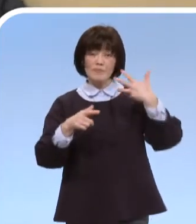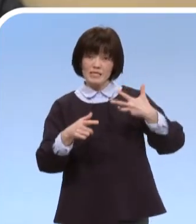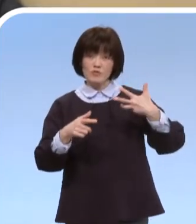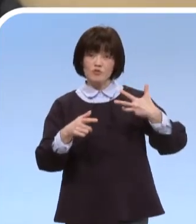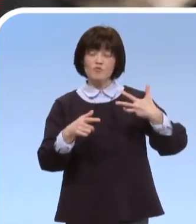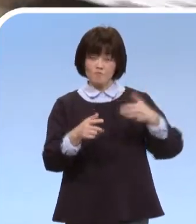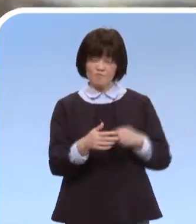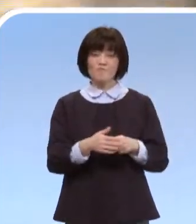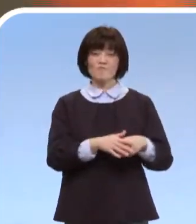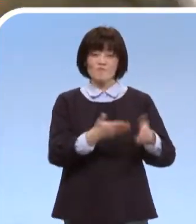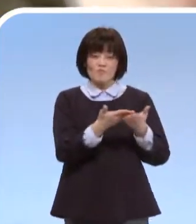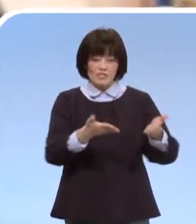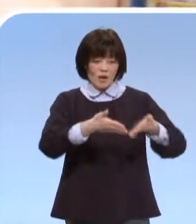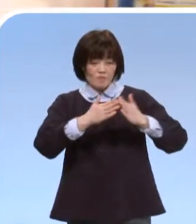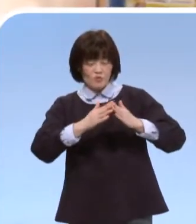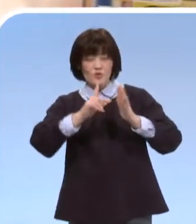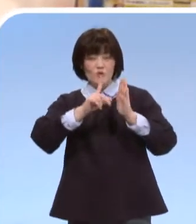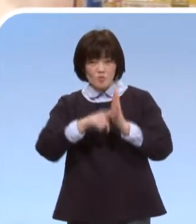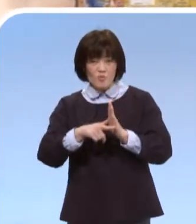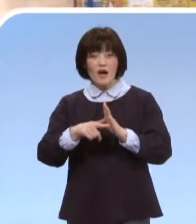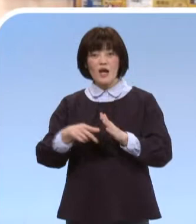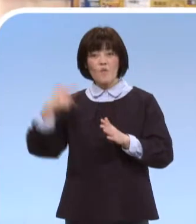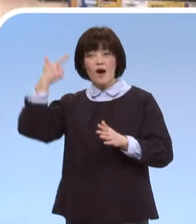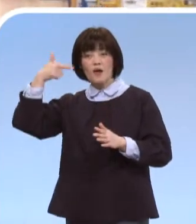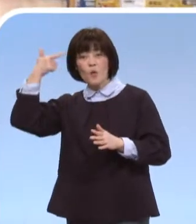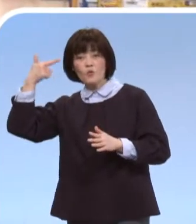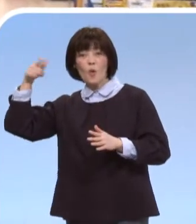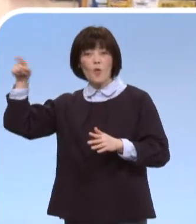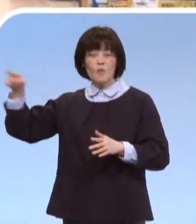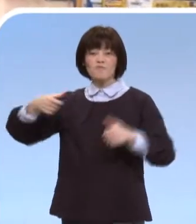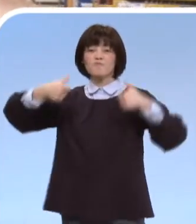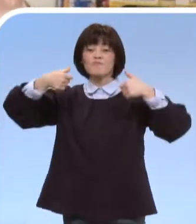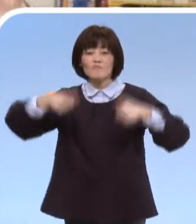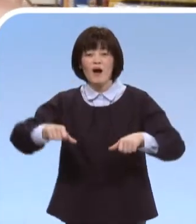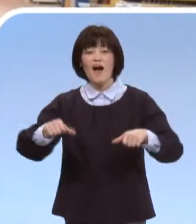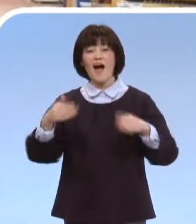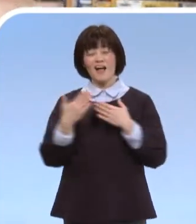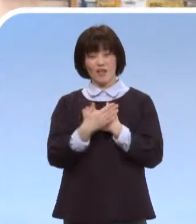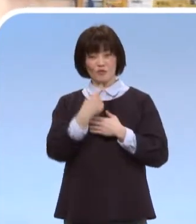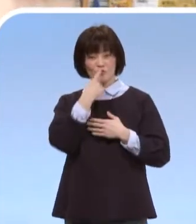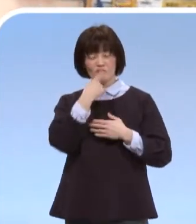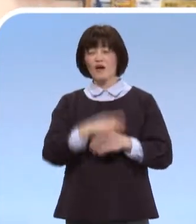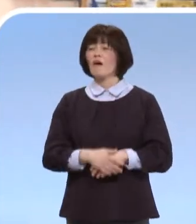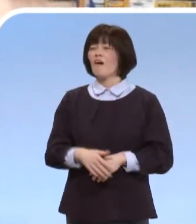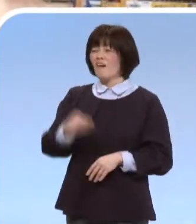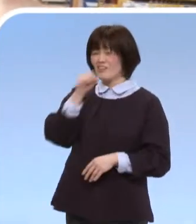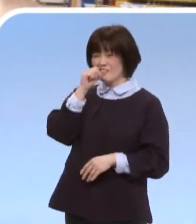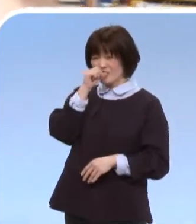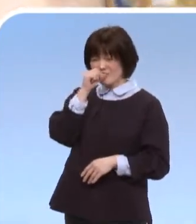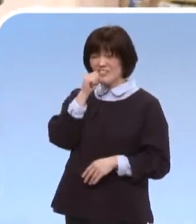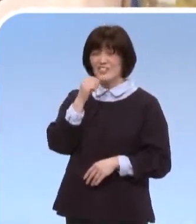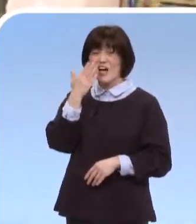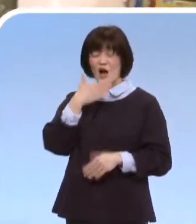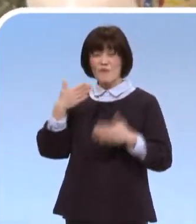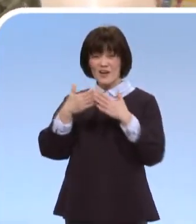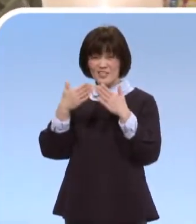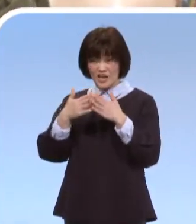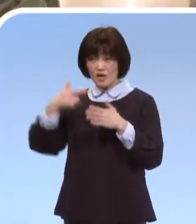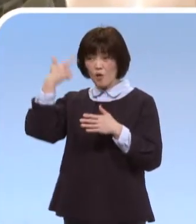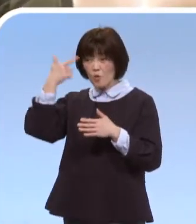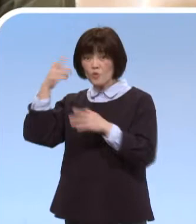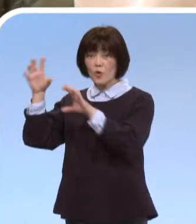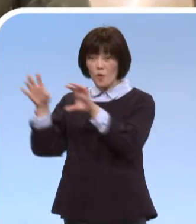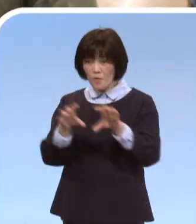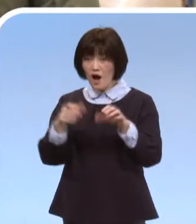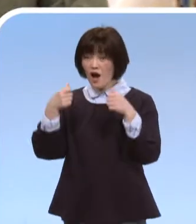緒になるんですよね。 尼崎出身の者としては尼崎をロンドンに行ってめっちゃいい響きやし、でチャリティーに貢献できて